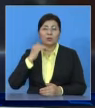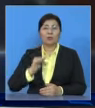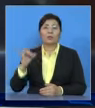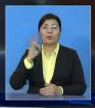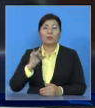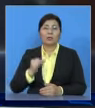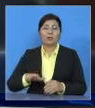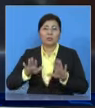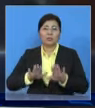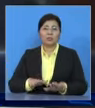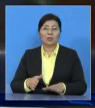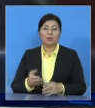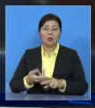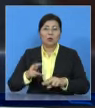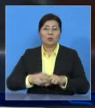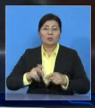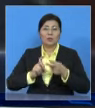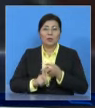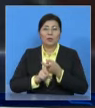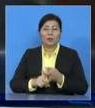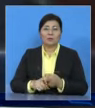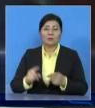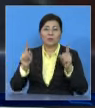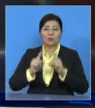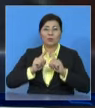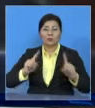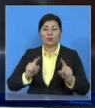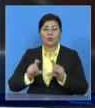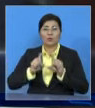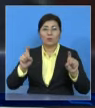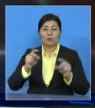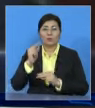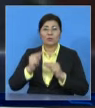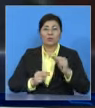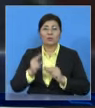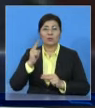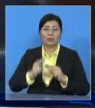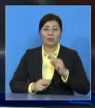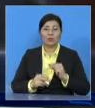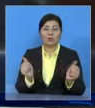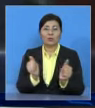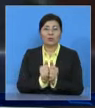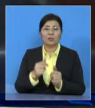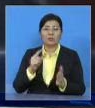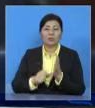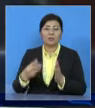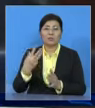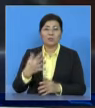осыған байланысты аудан орталығында біз мұражай ғимаратының құрылысын салып аяқталып отырмыз. Құны 75 миллион болады.